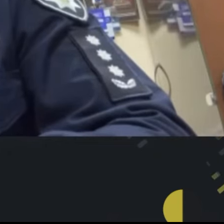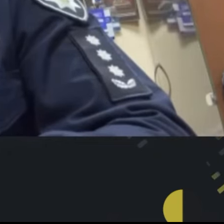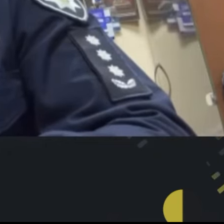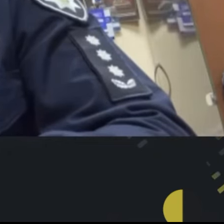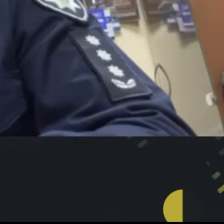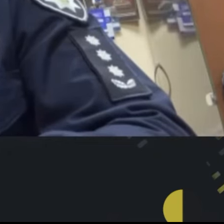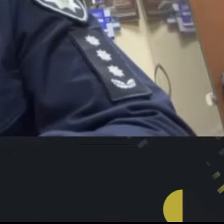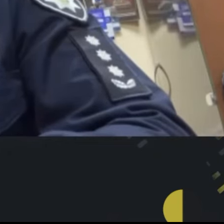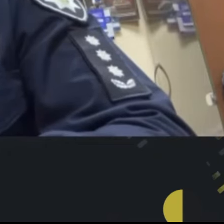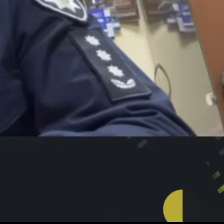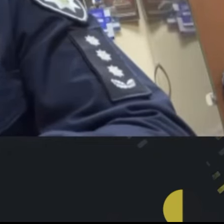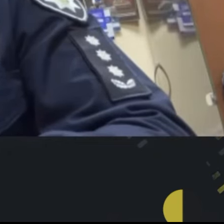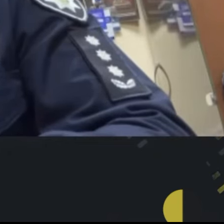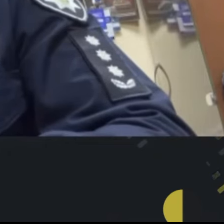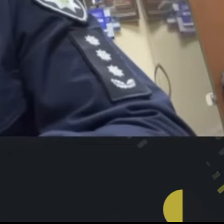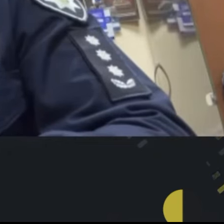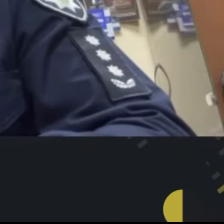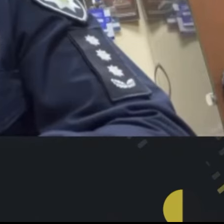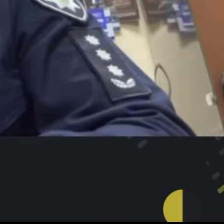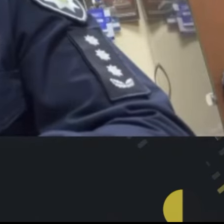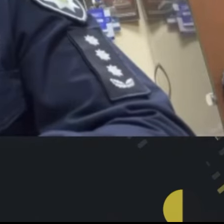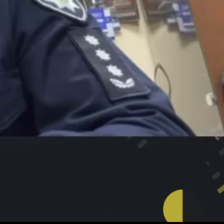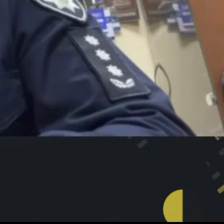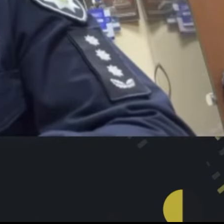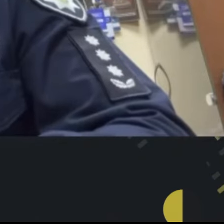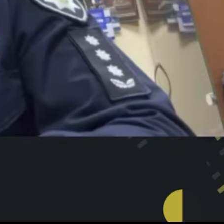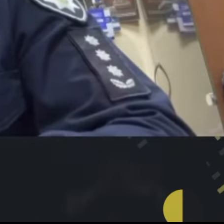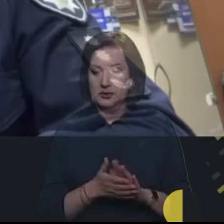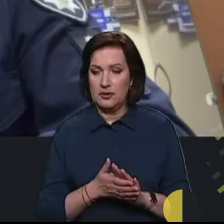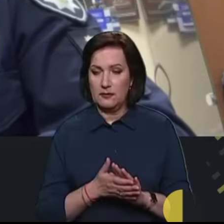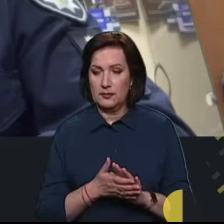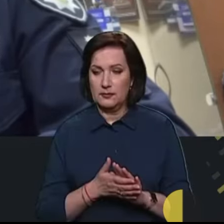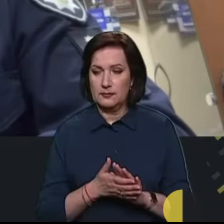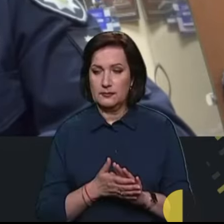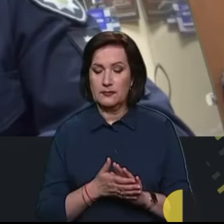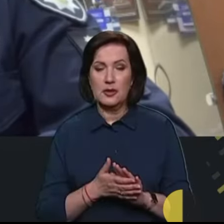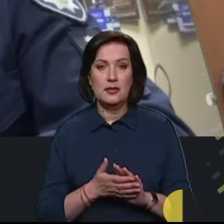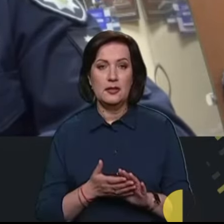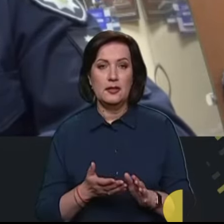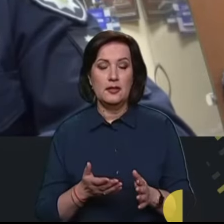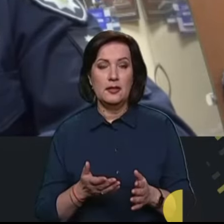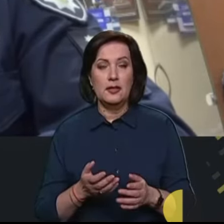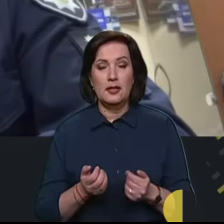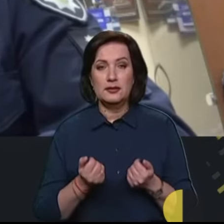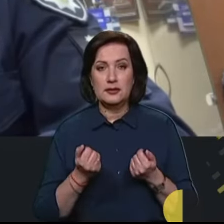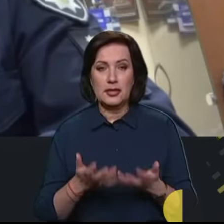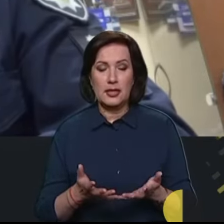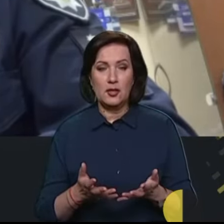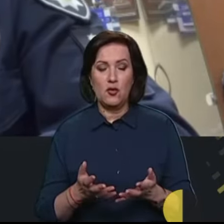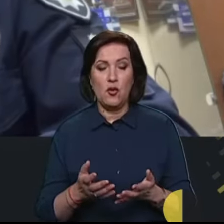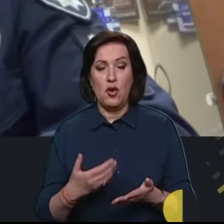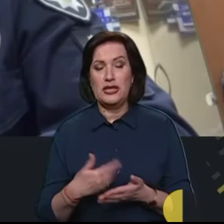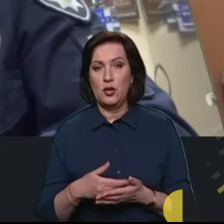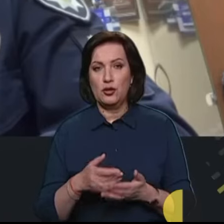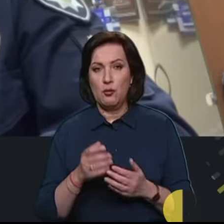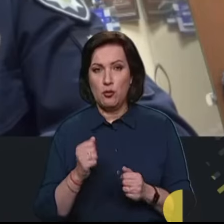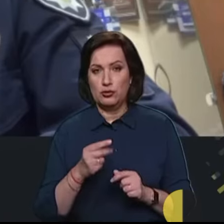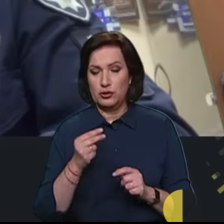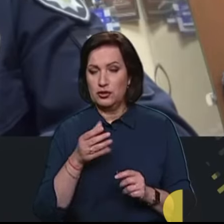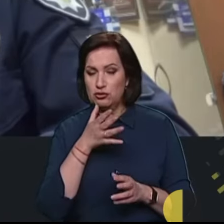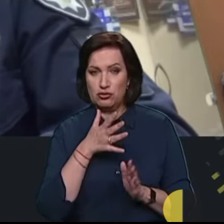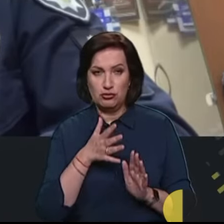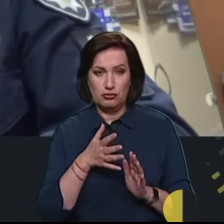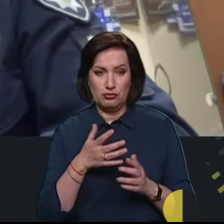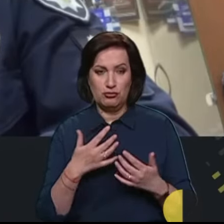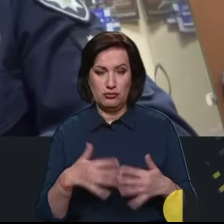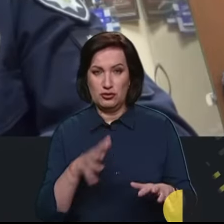і судмедекспертизи також, і інших обставин, звісно. Правильно? А скажіть, будь ласка, а скільки теоретично може піти часу для